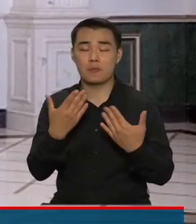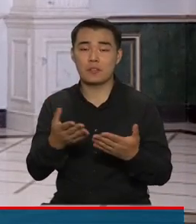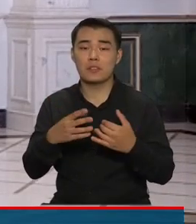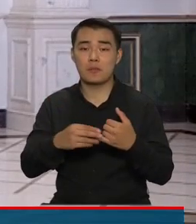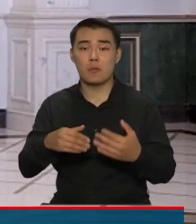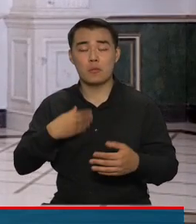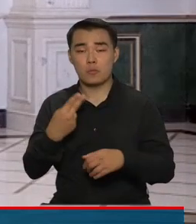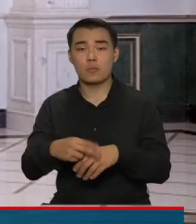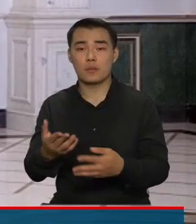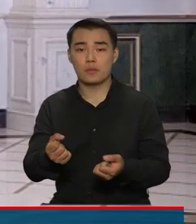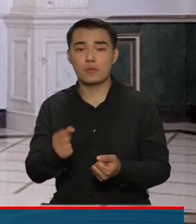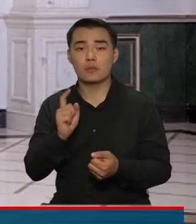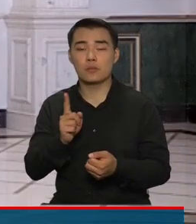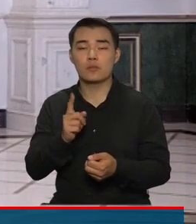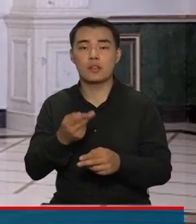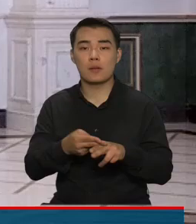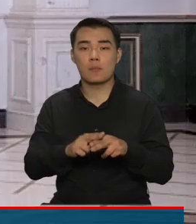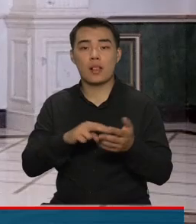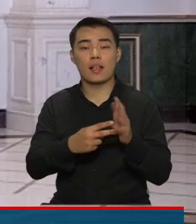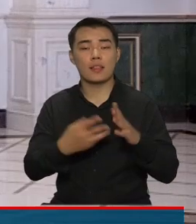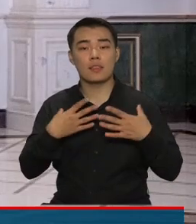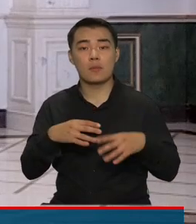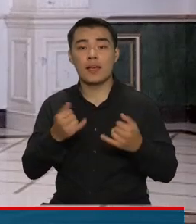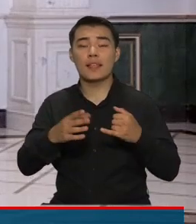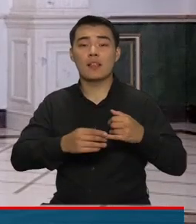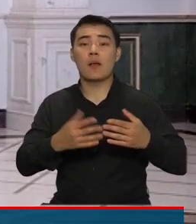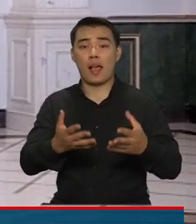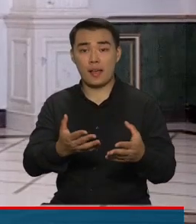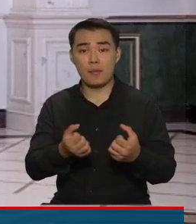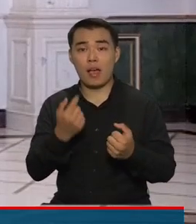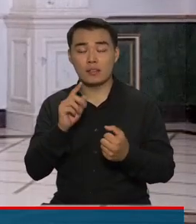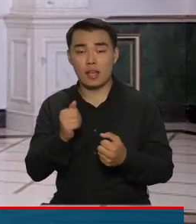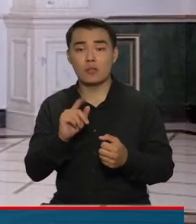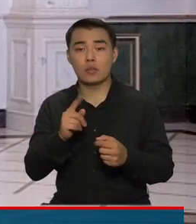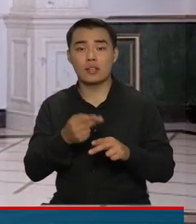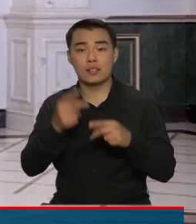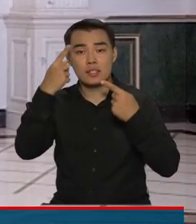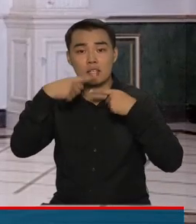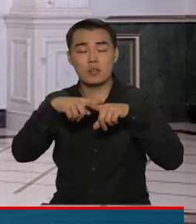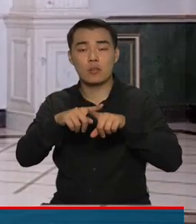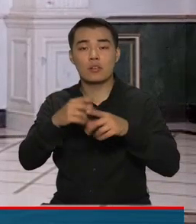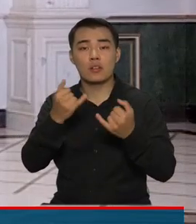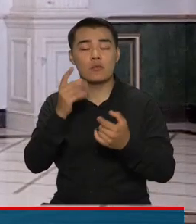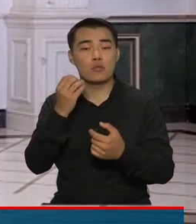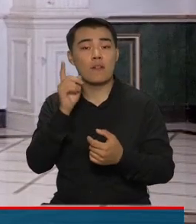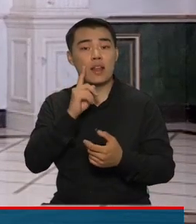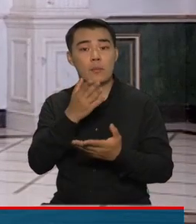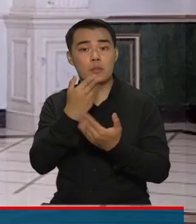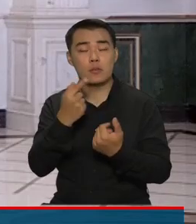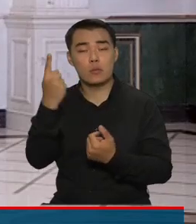да, хаотично, не было системы. Надо было сказать, вы сейчас берите, но инфраструктура будет условно через год, ну, за этот год